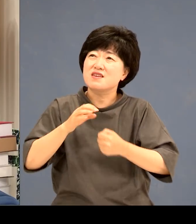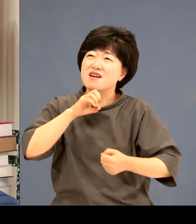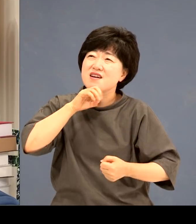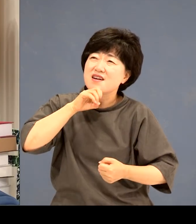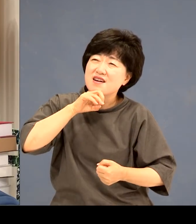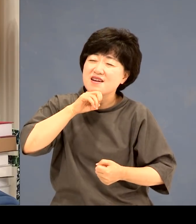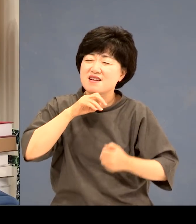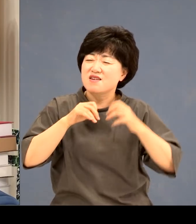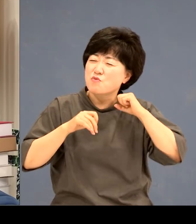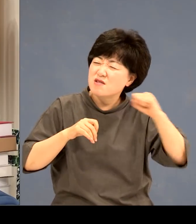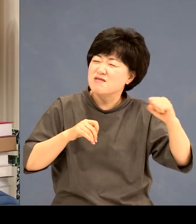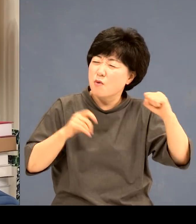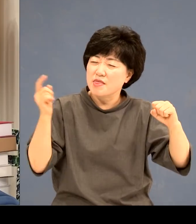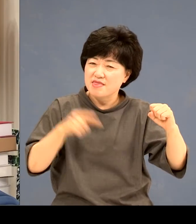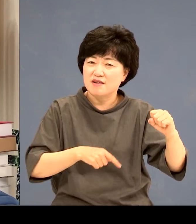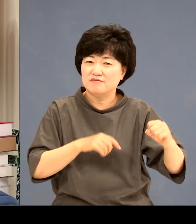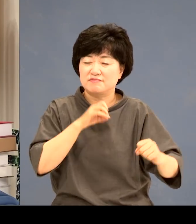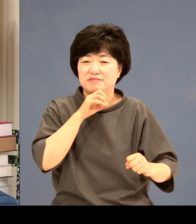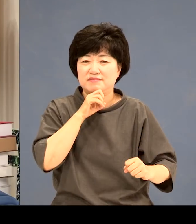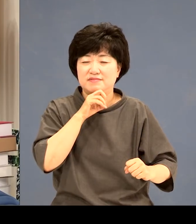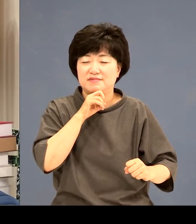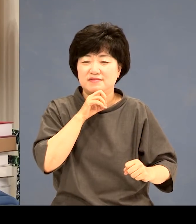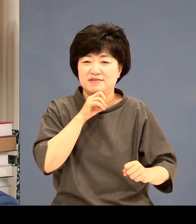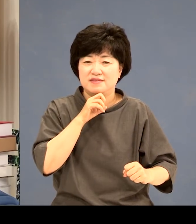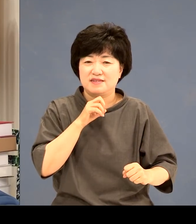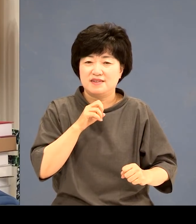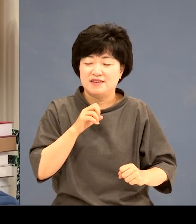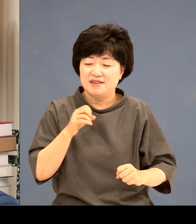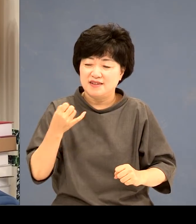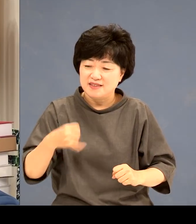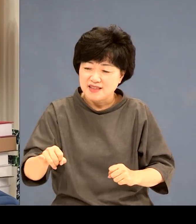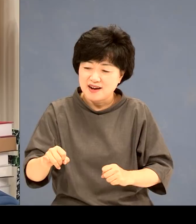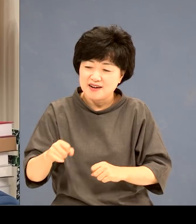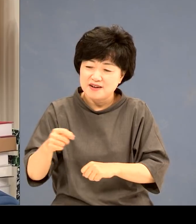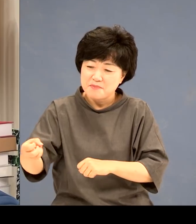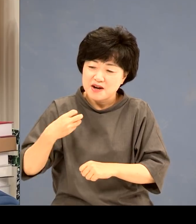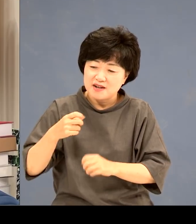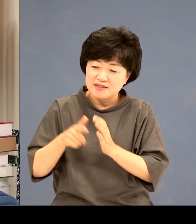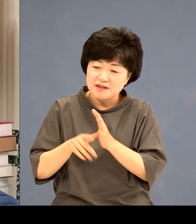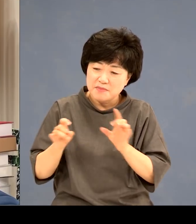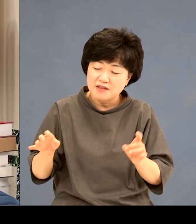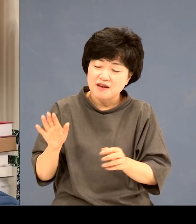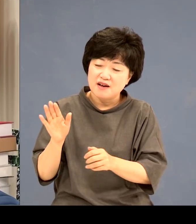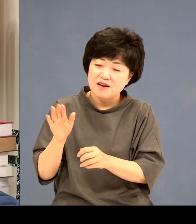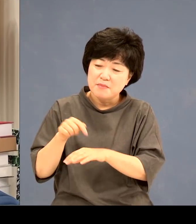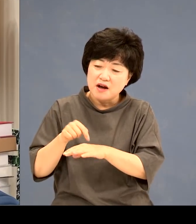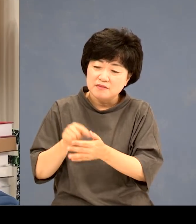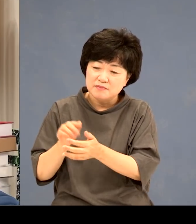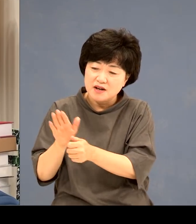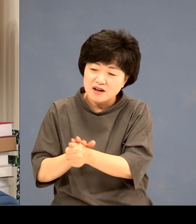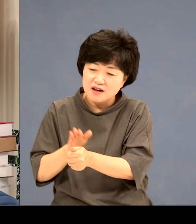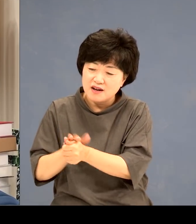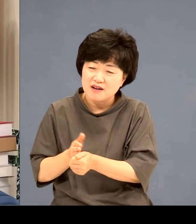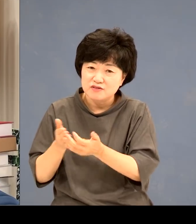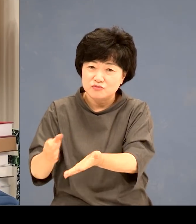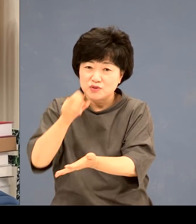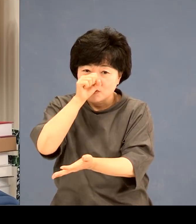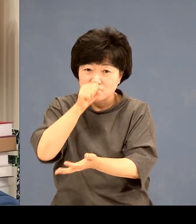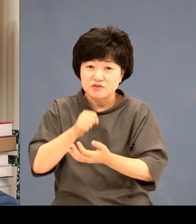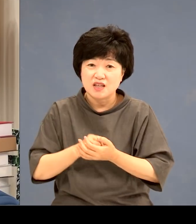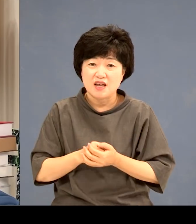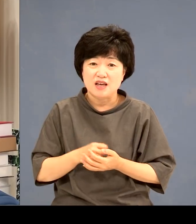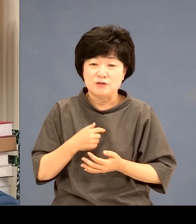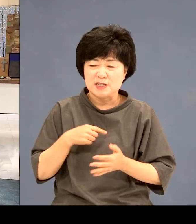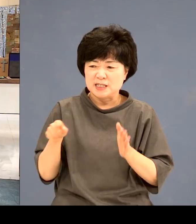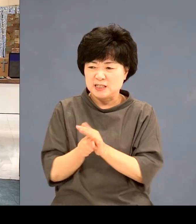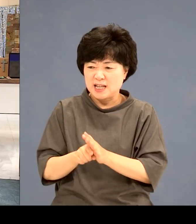하고 막 그렇게 했죠. 이제 그렇게 할 때마다 사실은 좀 이렇게 그 아이의 마음을 잘 이렇게 헤아려 줘야